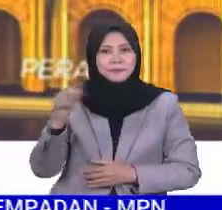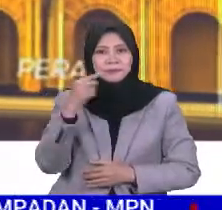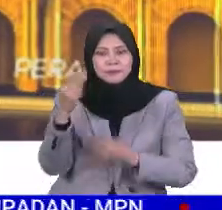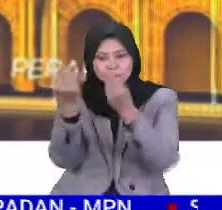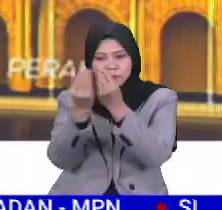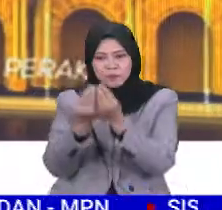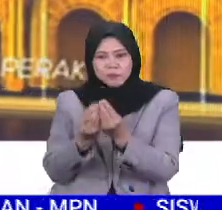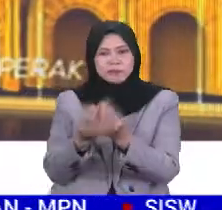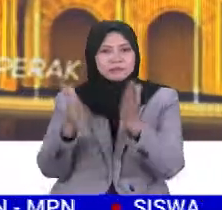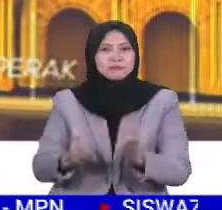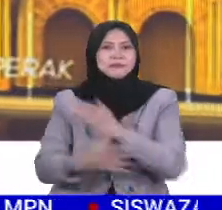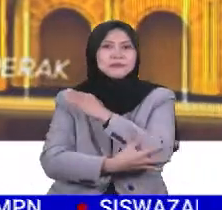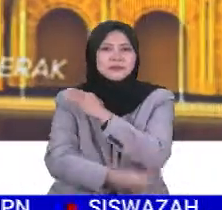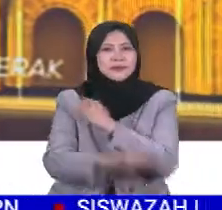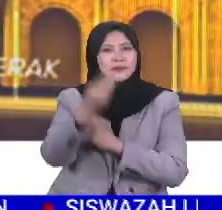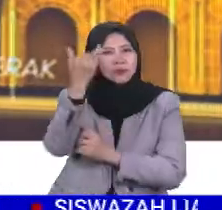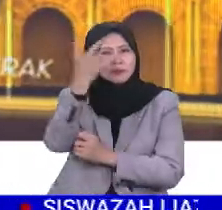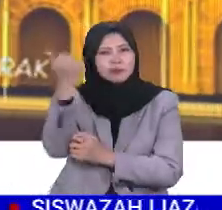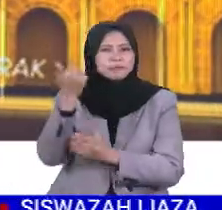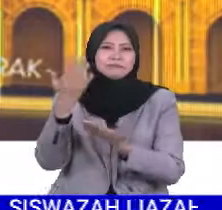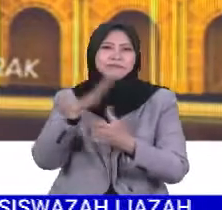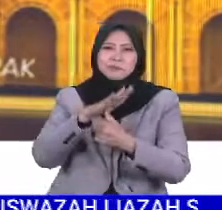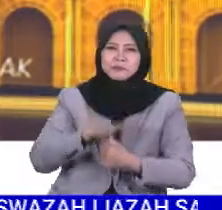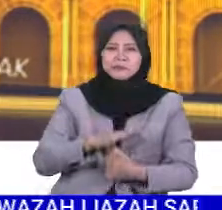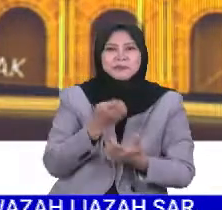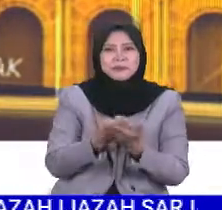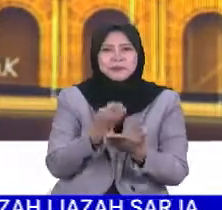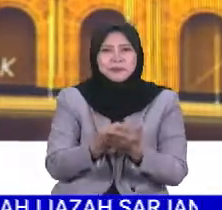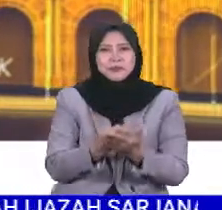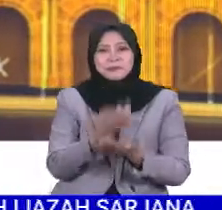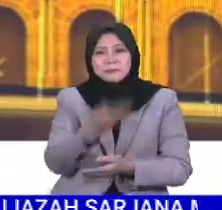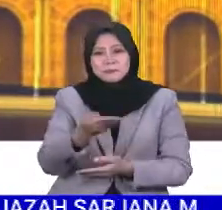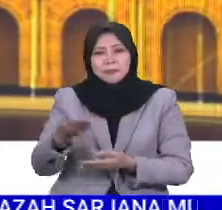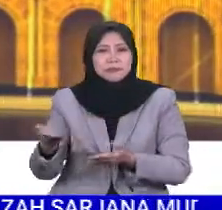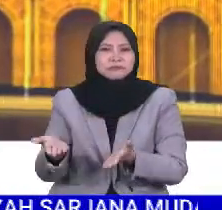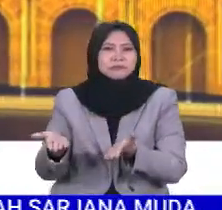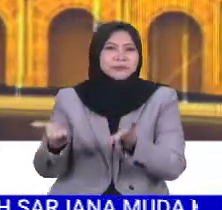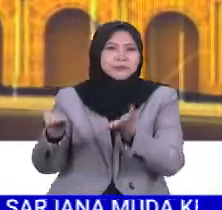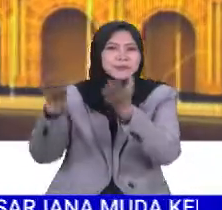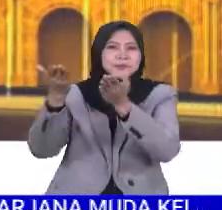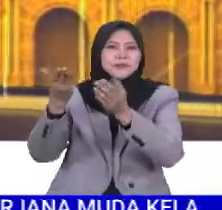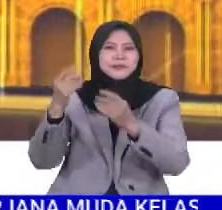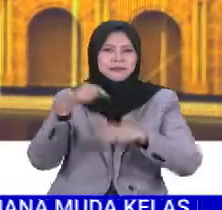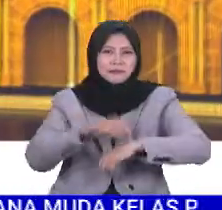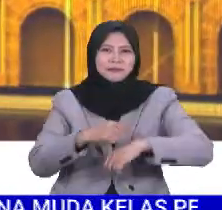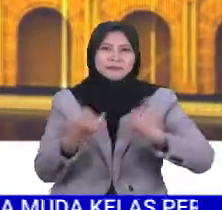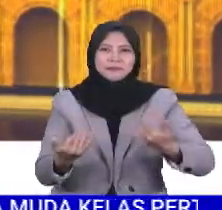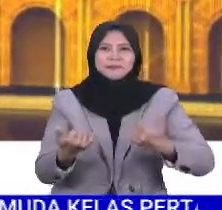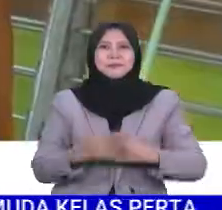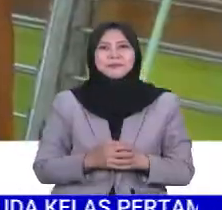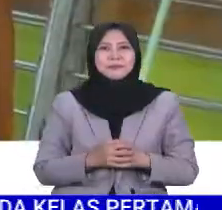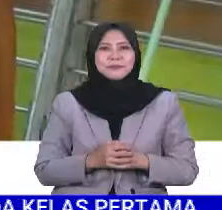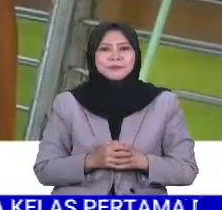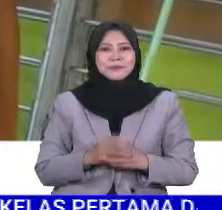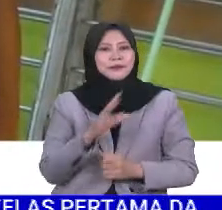bilangan tersebut adalah disebabkan tekanan ekonomi terutama kadar inflasi yang semakin meningkat pada masa ini.